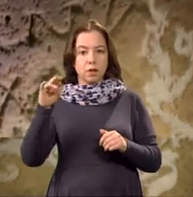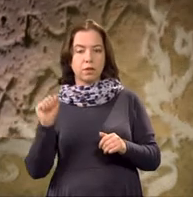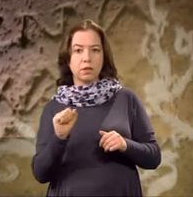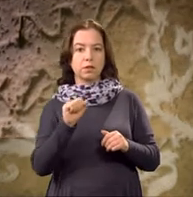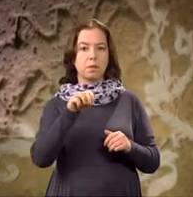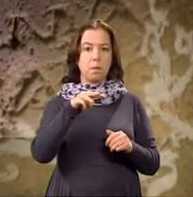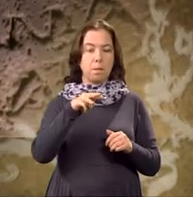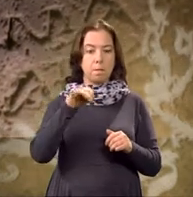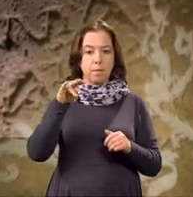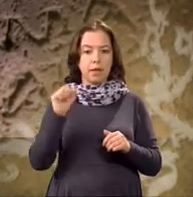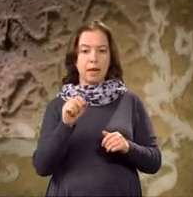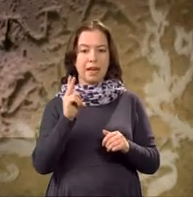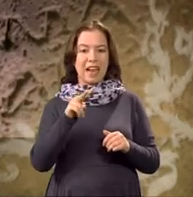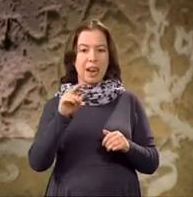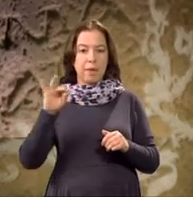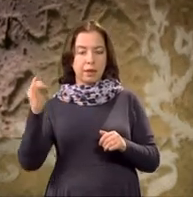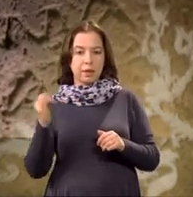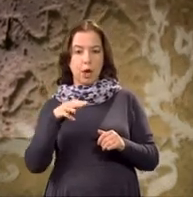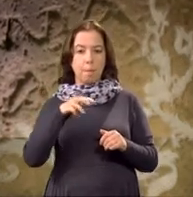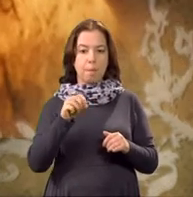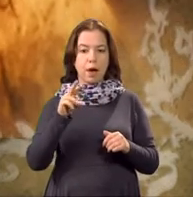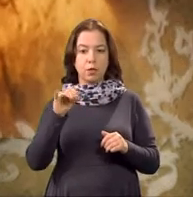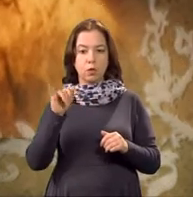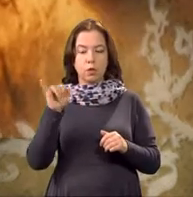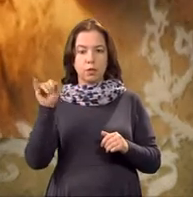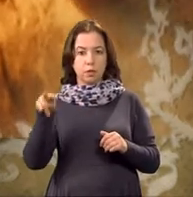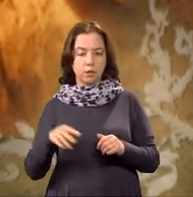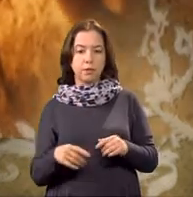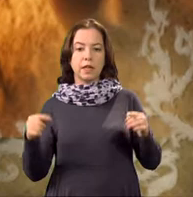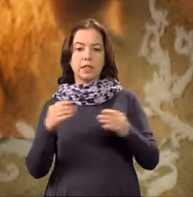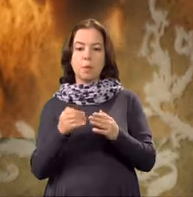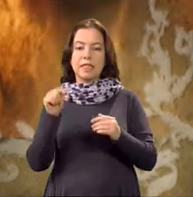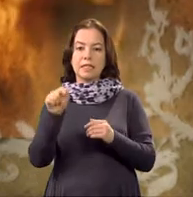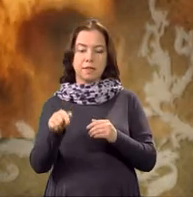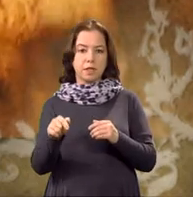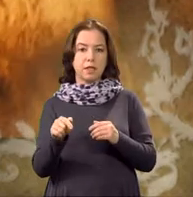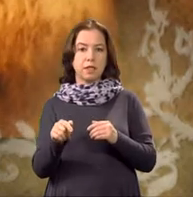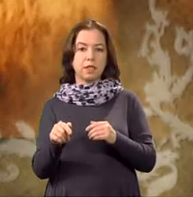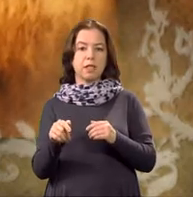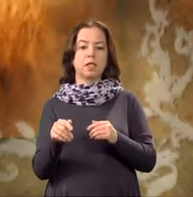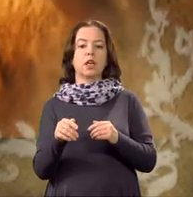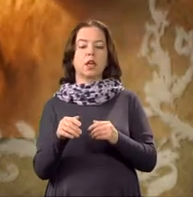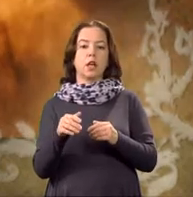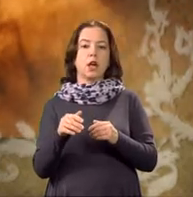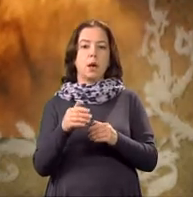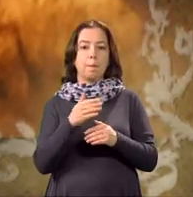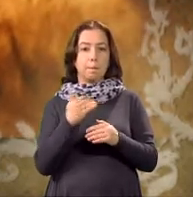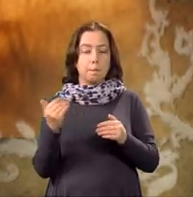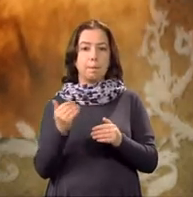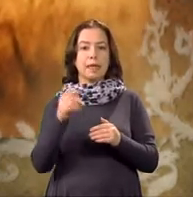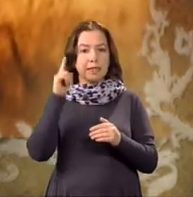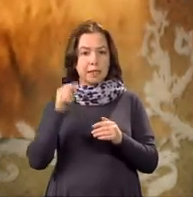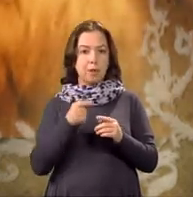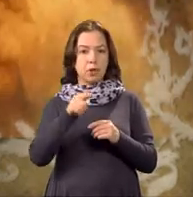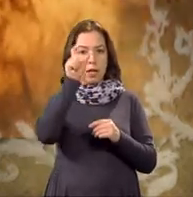Міни, Клімянтія, Мануїла. Саме звідси походить те зображення Христа, яке